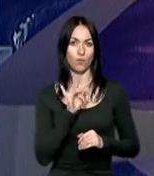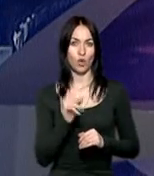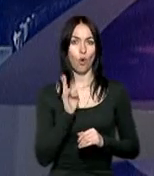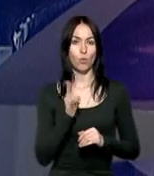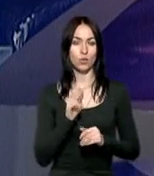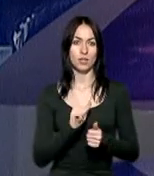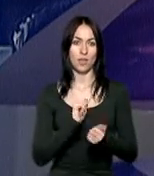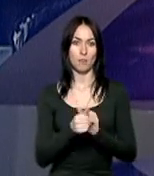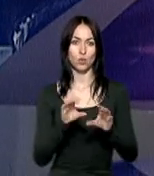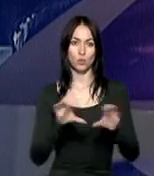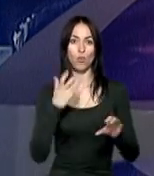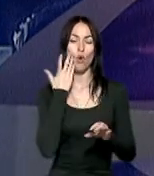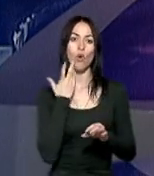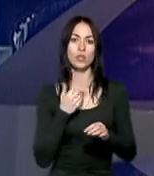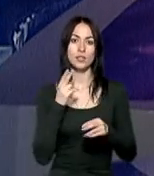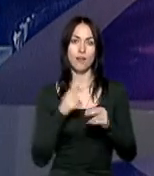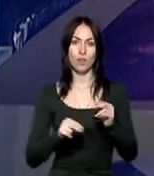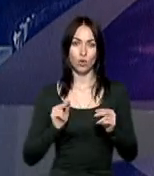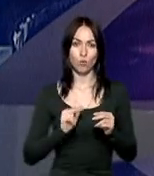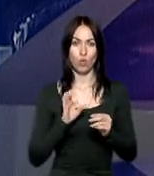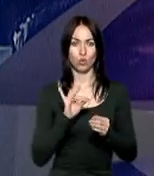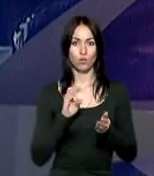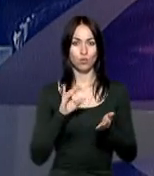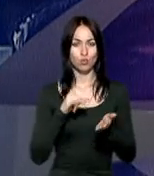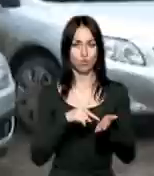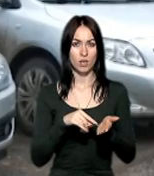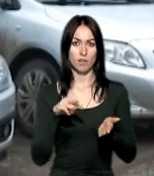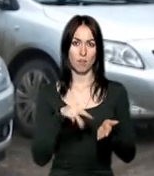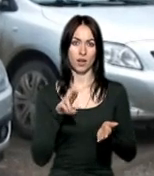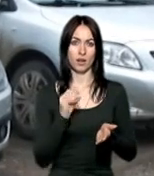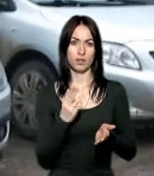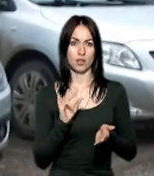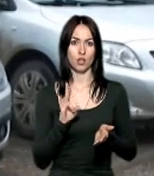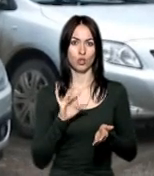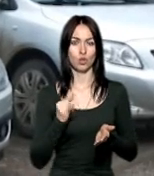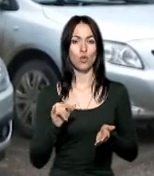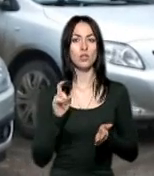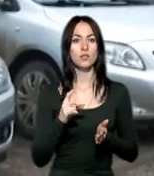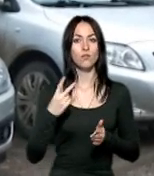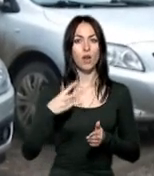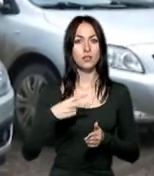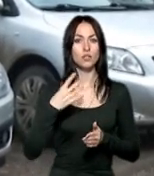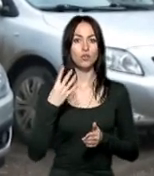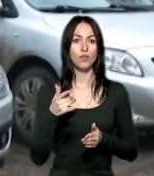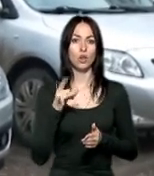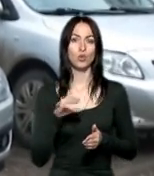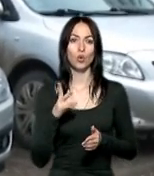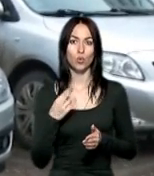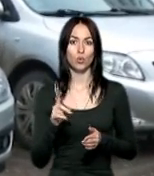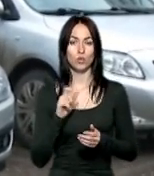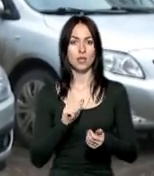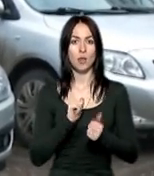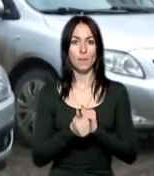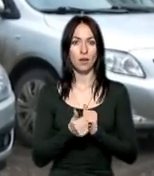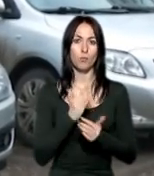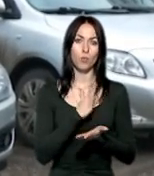замінюють труби. Коли завершать роботи, у сюжеті Маргарити Дешкіної. З 24 грудня з перебоями. То